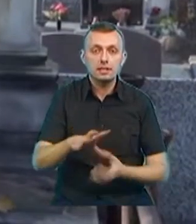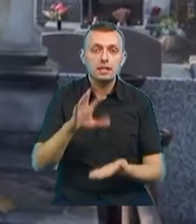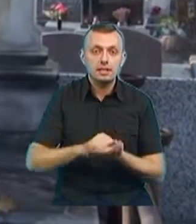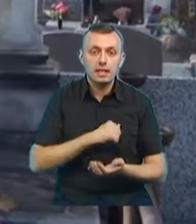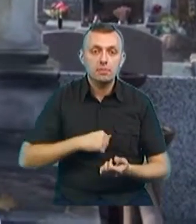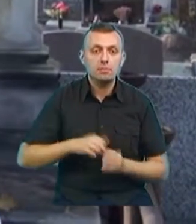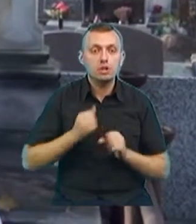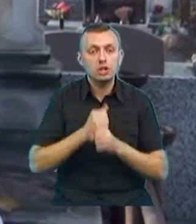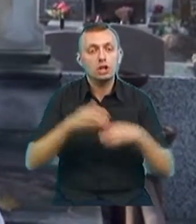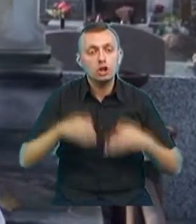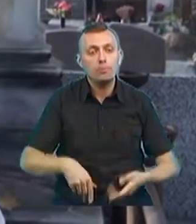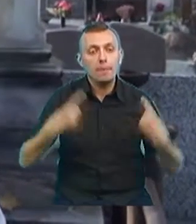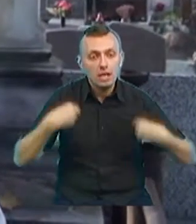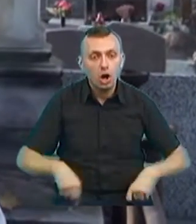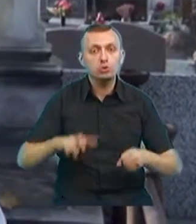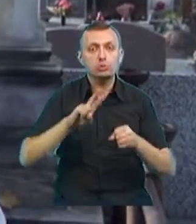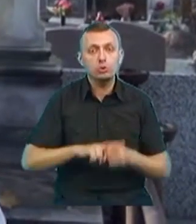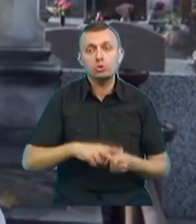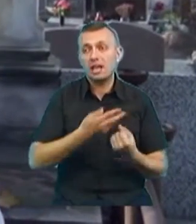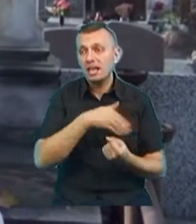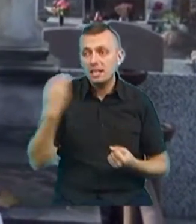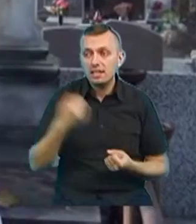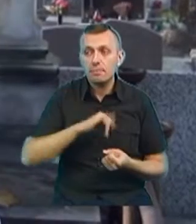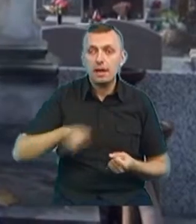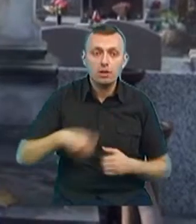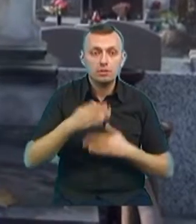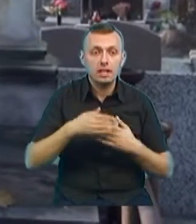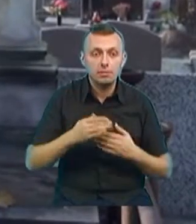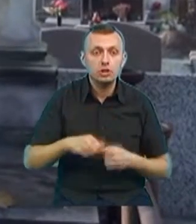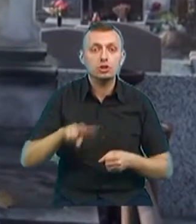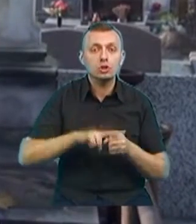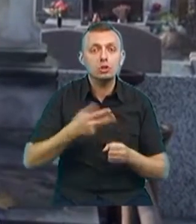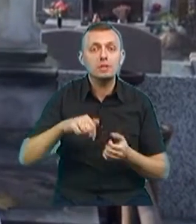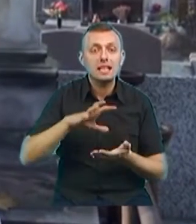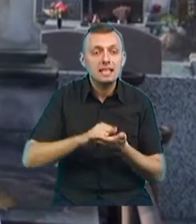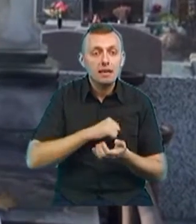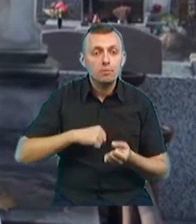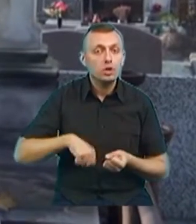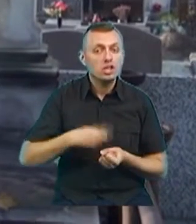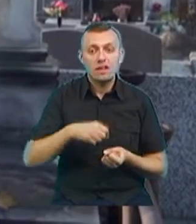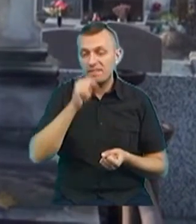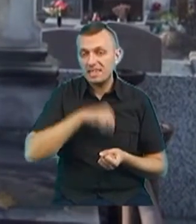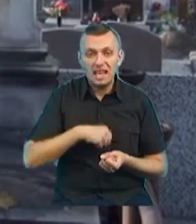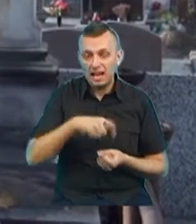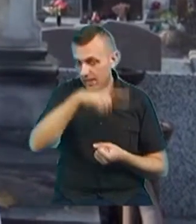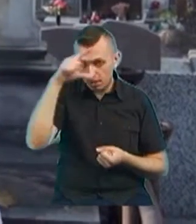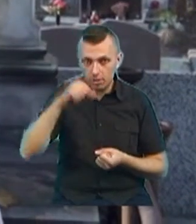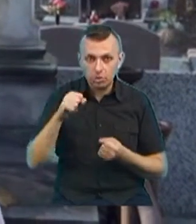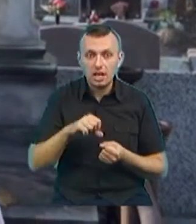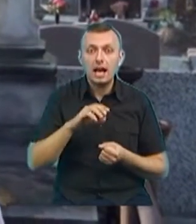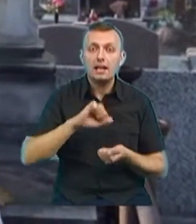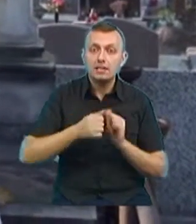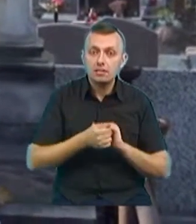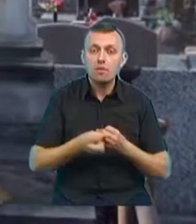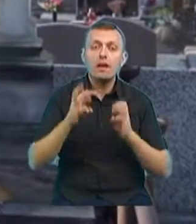się grobami tymi, które nie mają swoich bliskich. Tymi grobami, którymi nikt się nie zajmuje, a